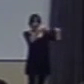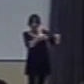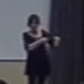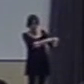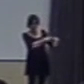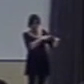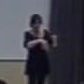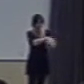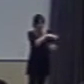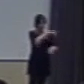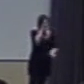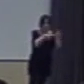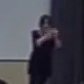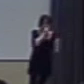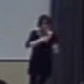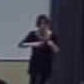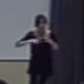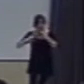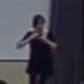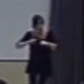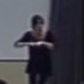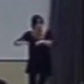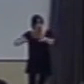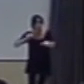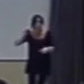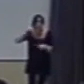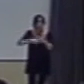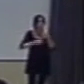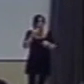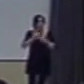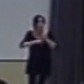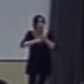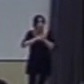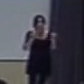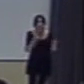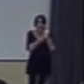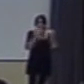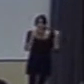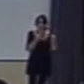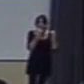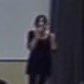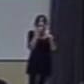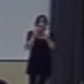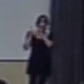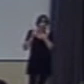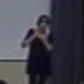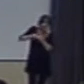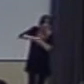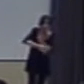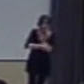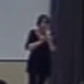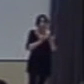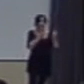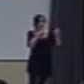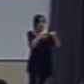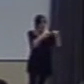crec que al llarg de tots aquests anys doncs, això ha anat creixent, i la veritat és que quan fem una miqueta d'història sobre els materials, les